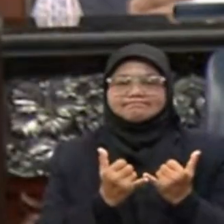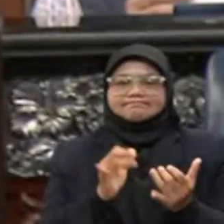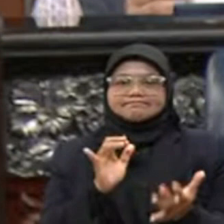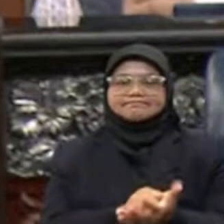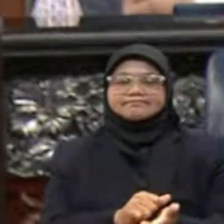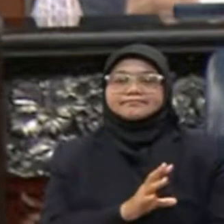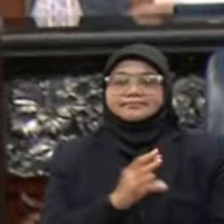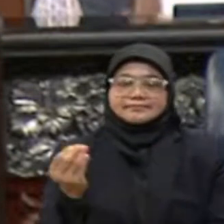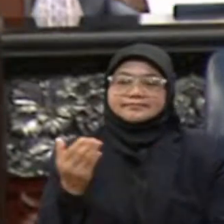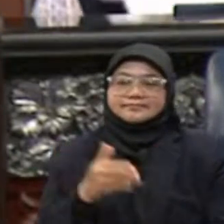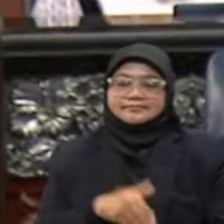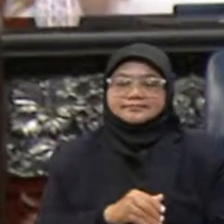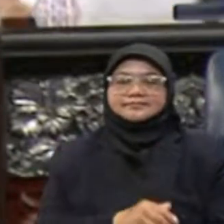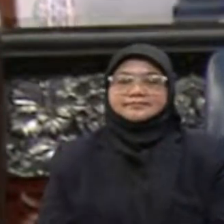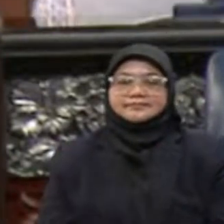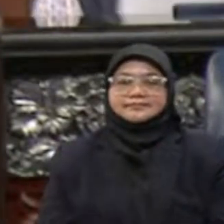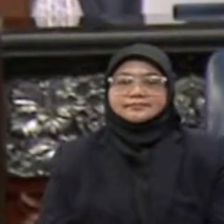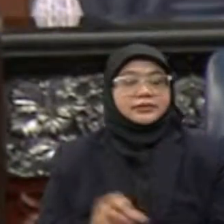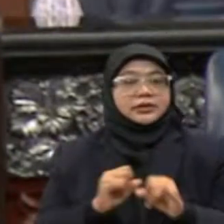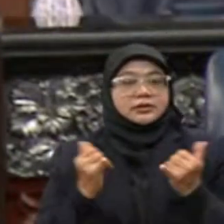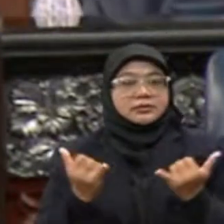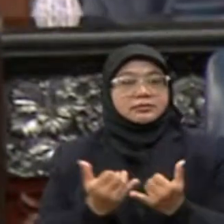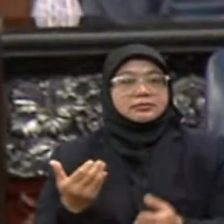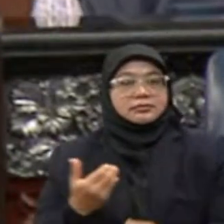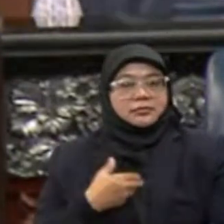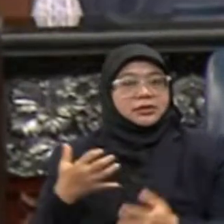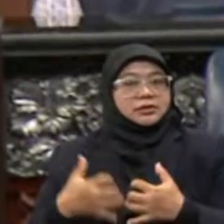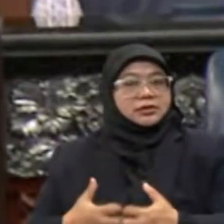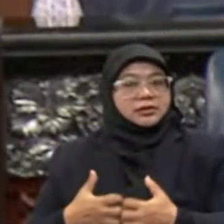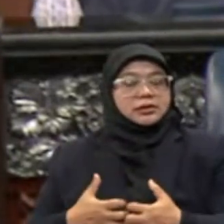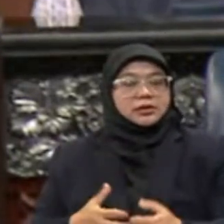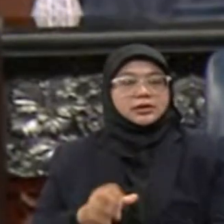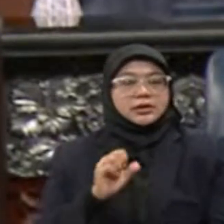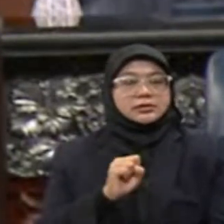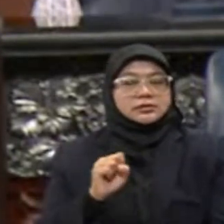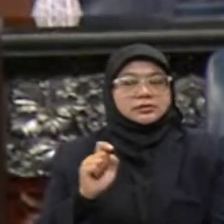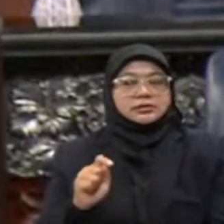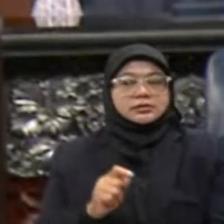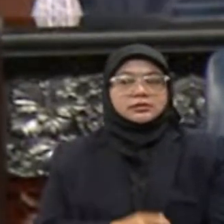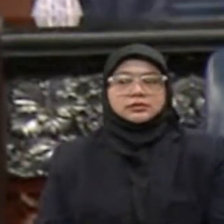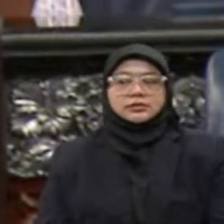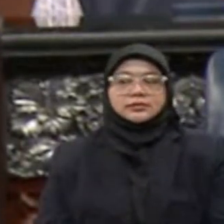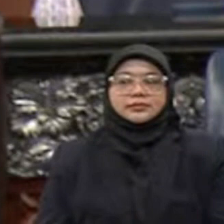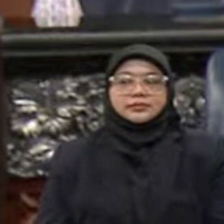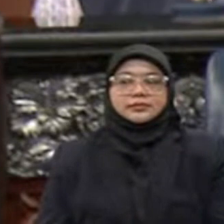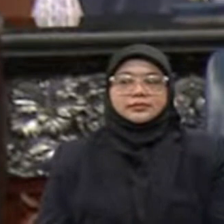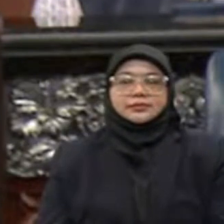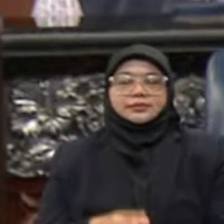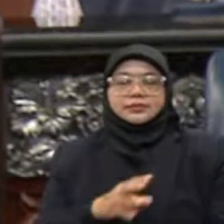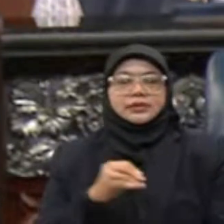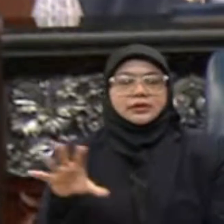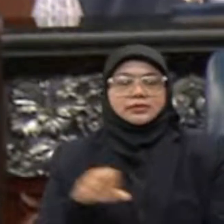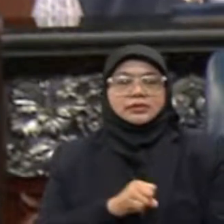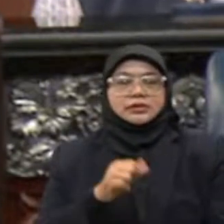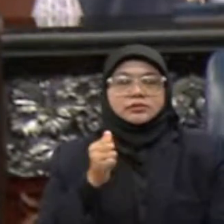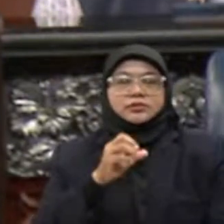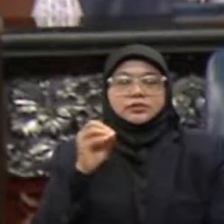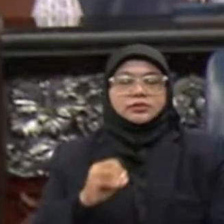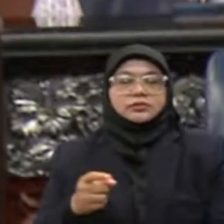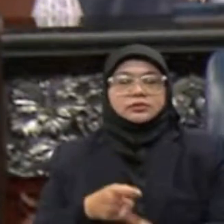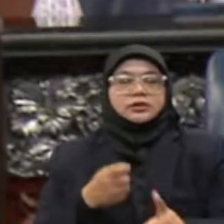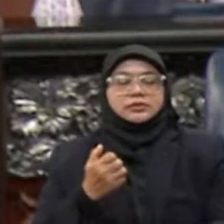dan satu lagi kalau Sarekat itu melibatkan kilang Cukai SSD yaitu kita mengambil 10 peraturan